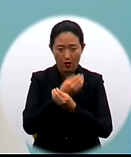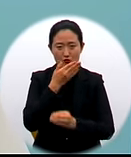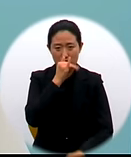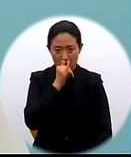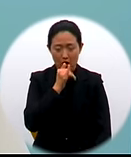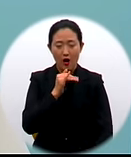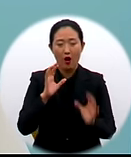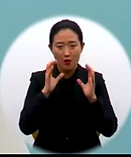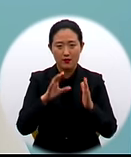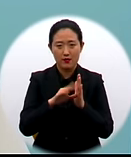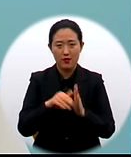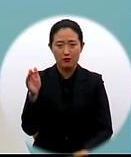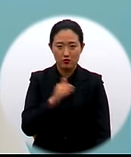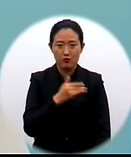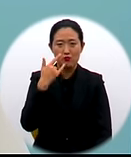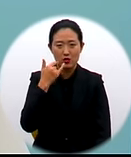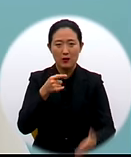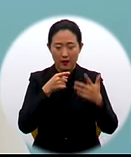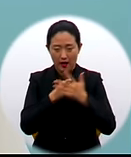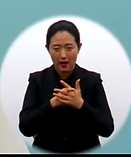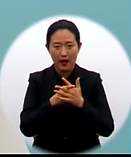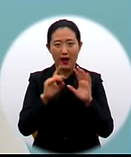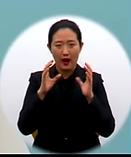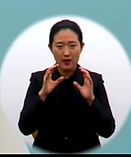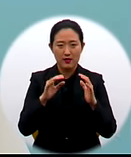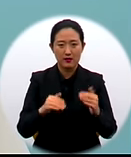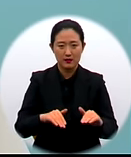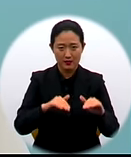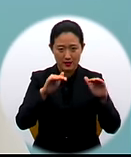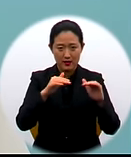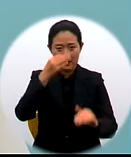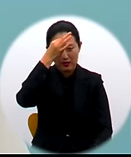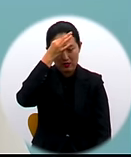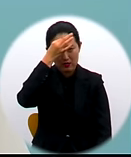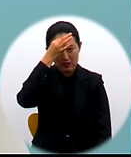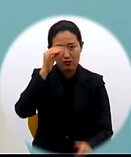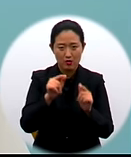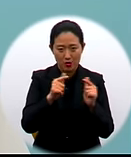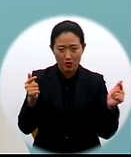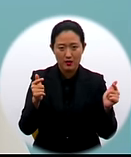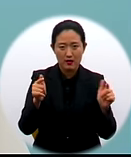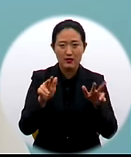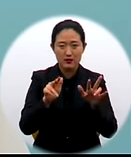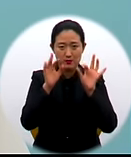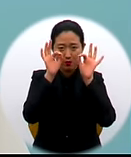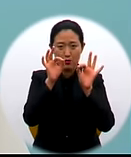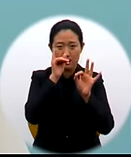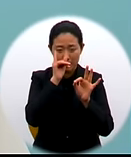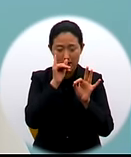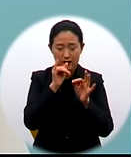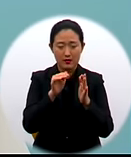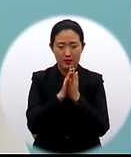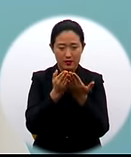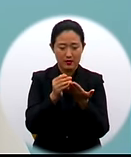아이가 어릴수록 학부모, 그 부모님이 파악하셔야 되는 아이의 역량은 지식이나 기술적인 부분뿐만 아니라 지금 보고 계신 이